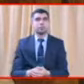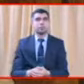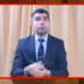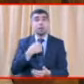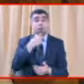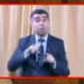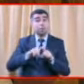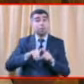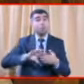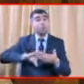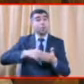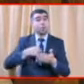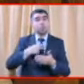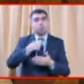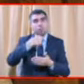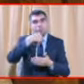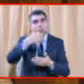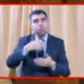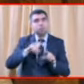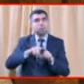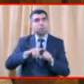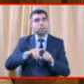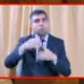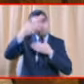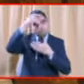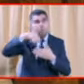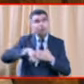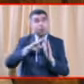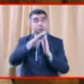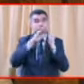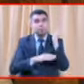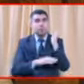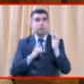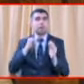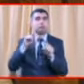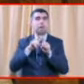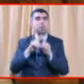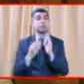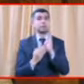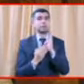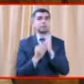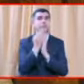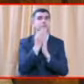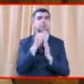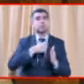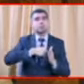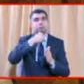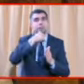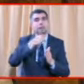لا يمنع من القول بأن ساكنة المغرب يتحول هرمها نحو ارتفاع عدد الشيوخ